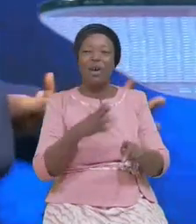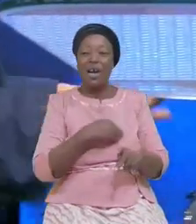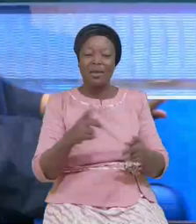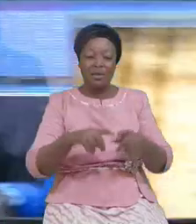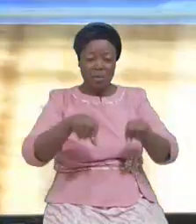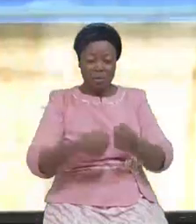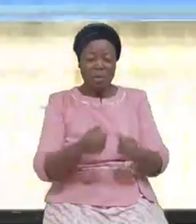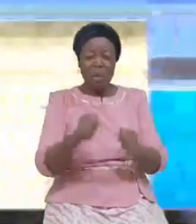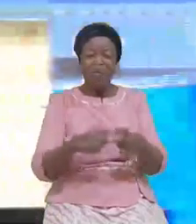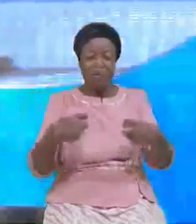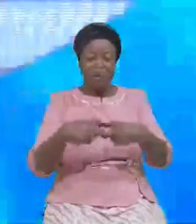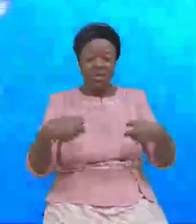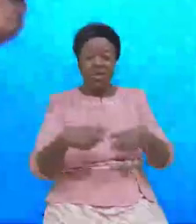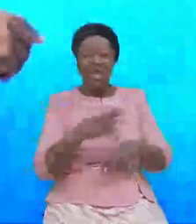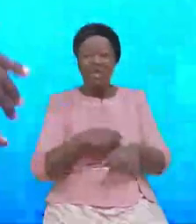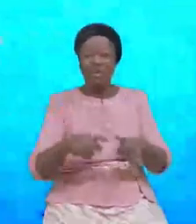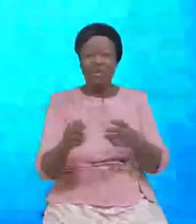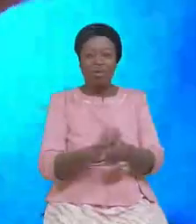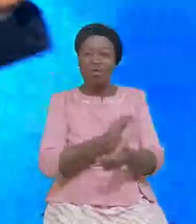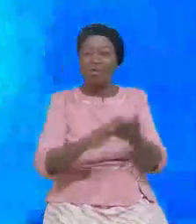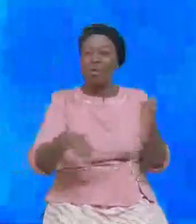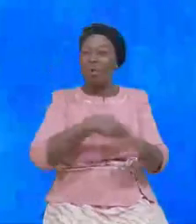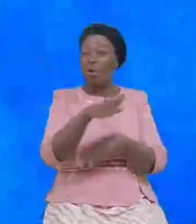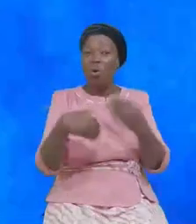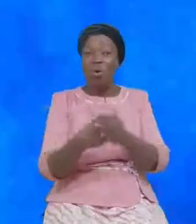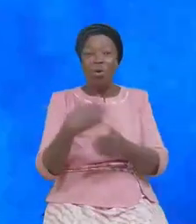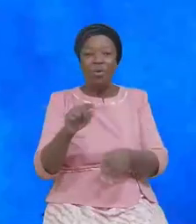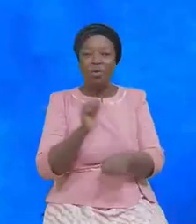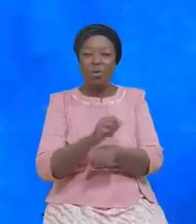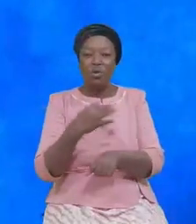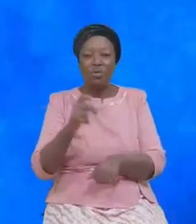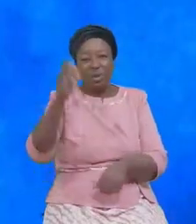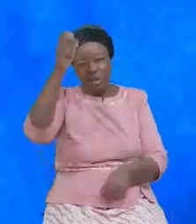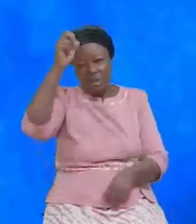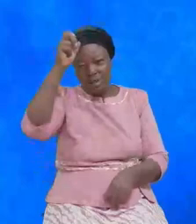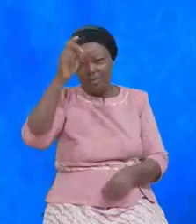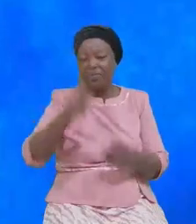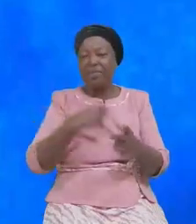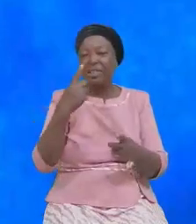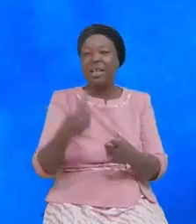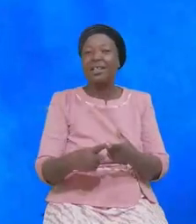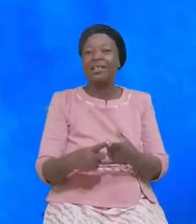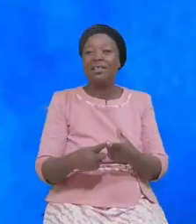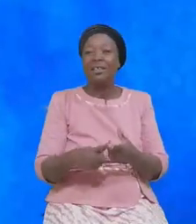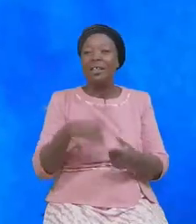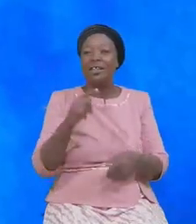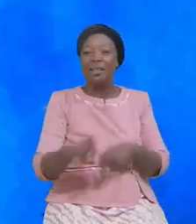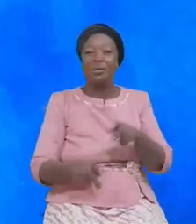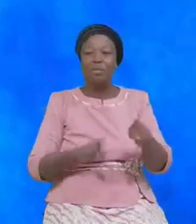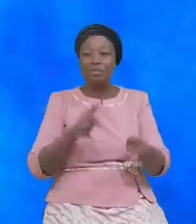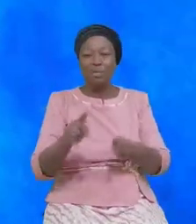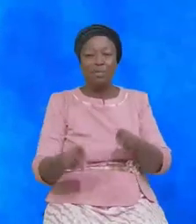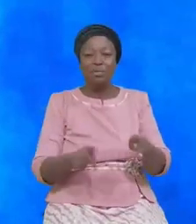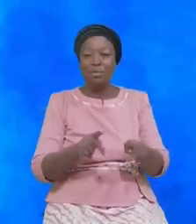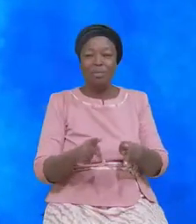les chaînes et pour détruire toutes les œuvres du diable. Et alors, les gens ont fait